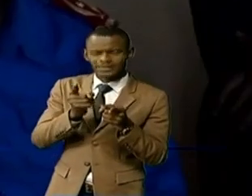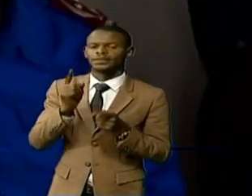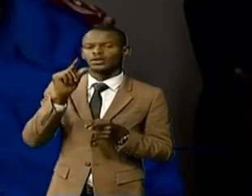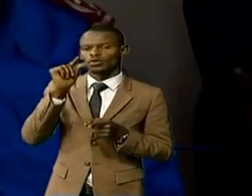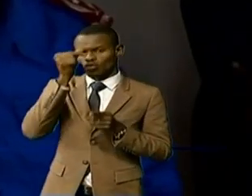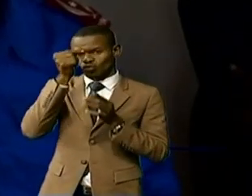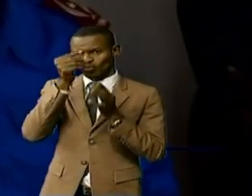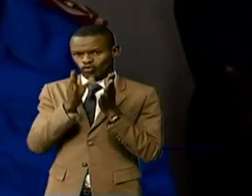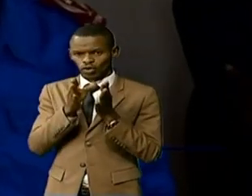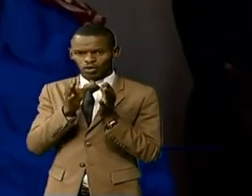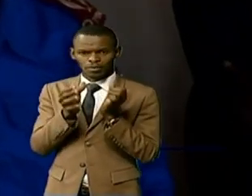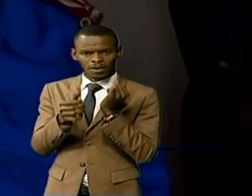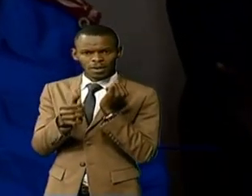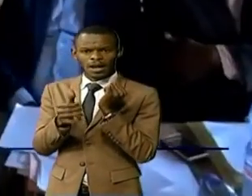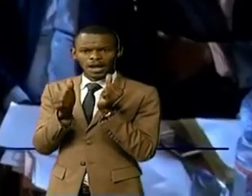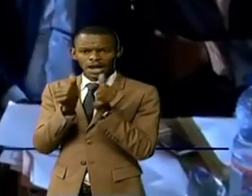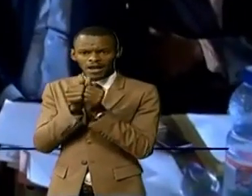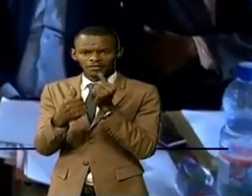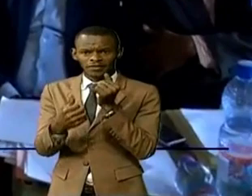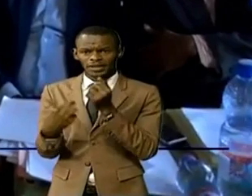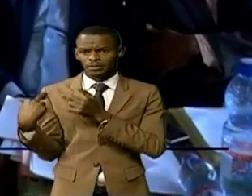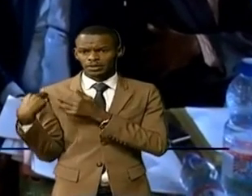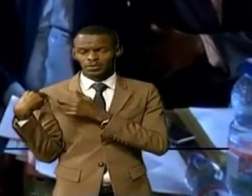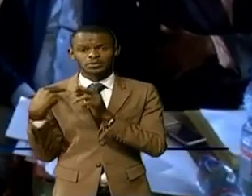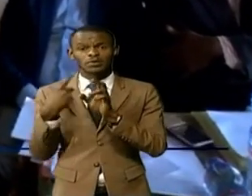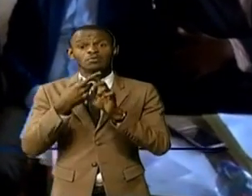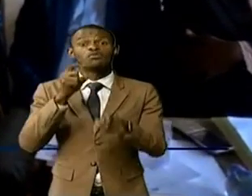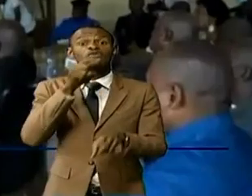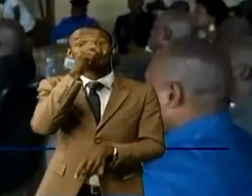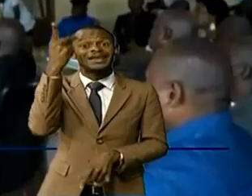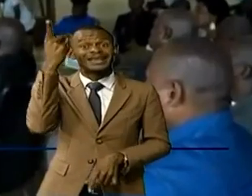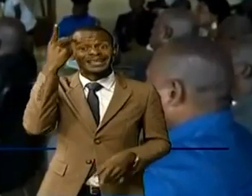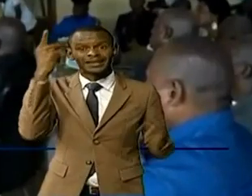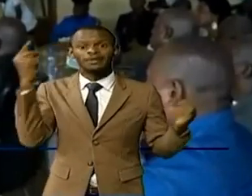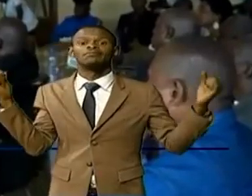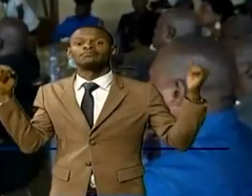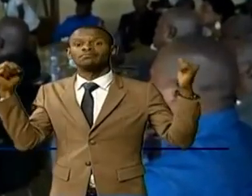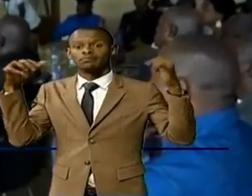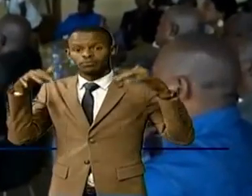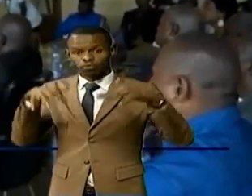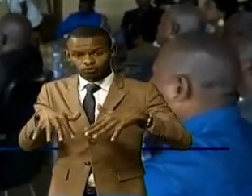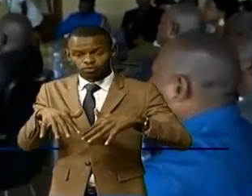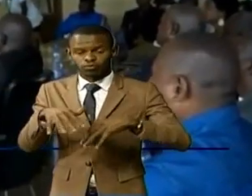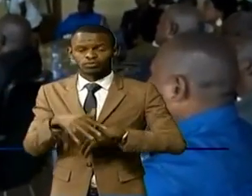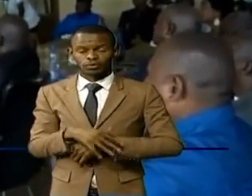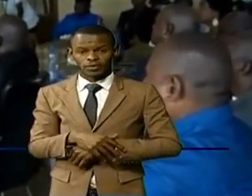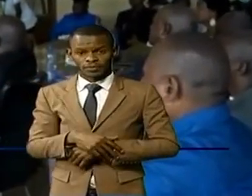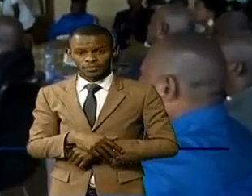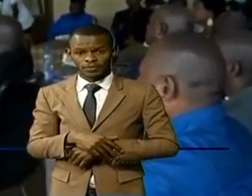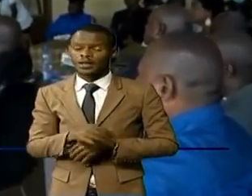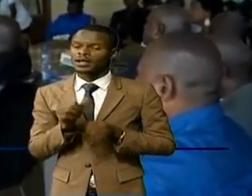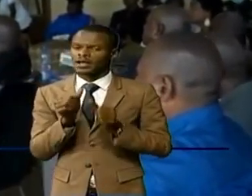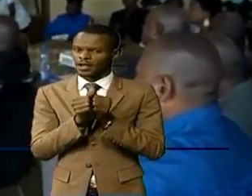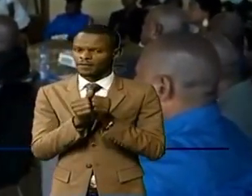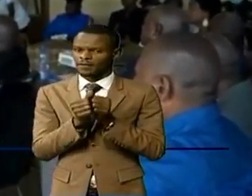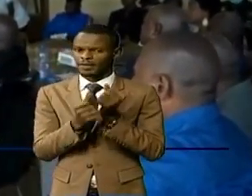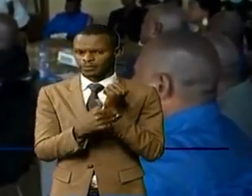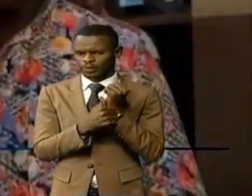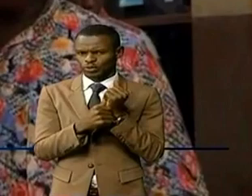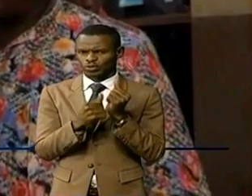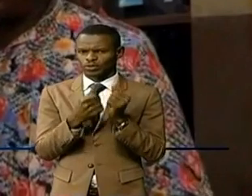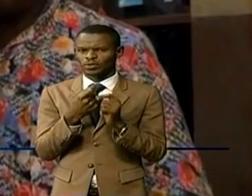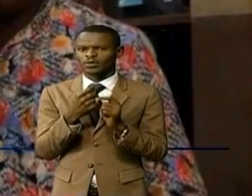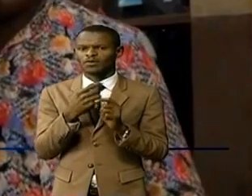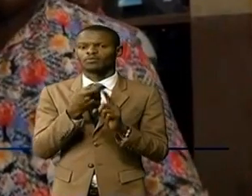central venue de Kinshasa, composée du conseiller principal du Premier ministre et un expert du ministère de Plan. Nous venons de lancer l'atelier.